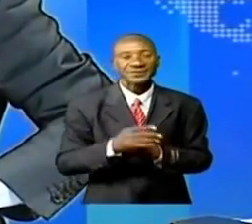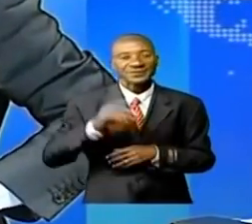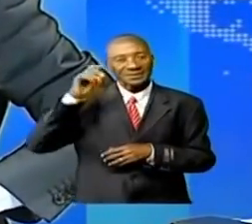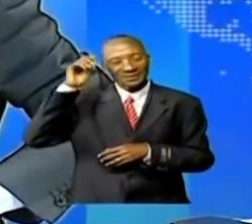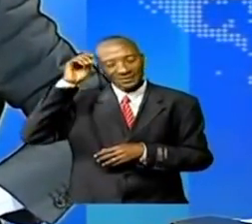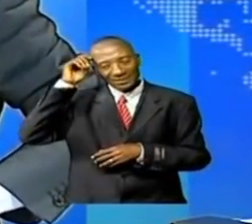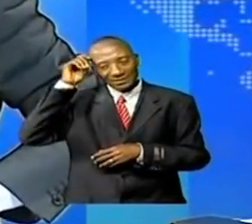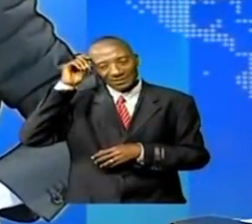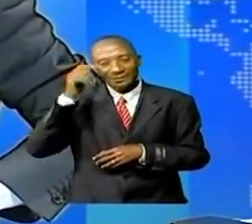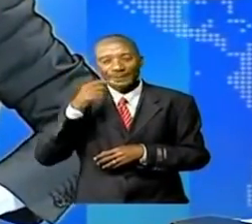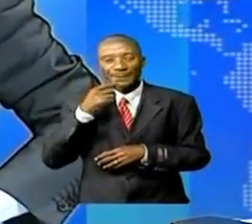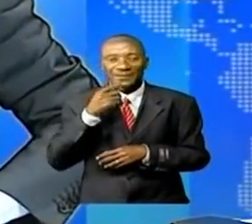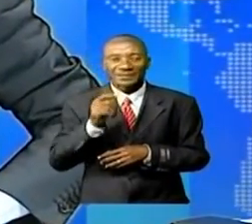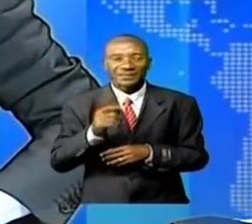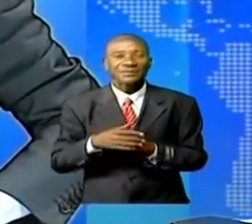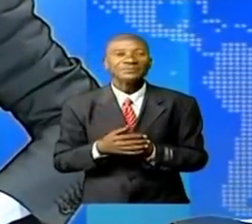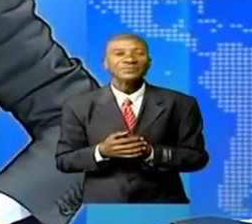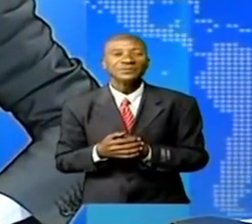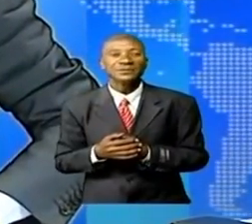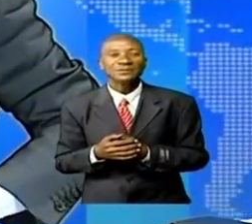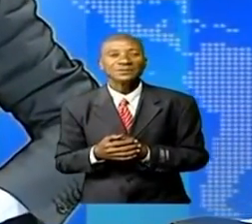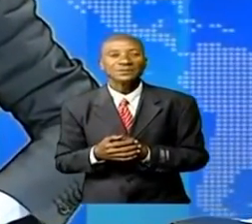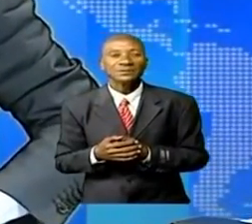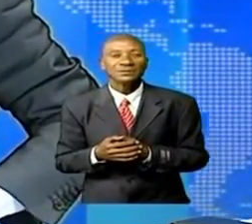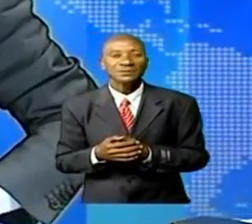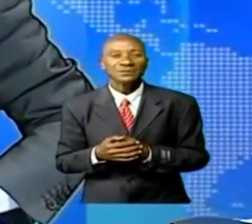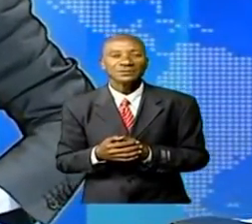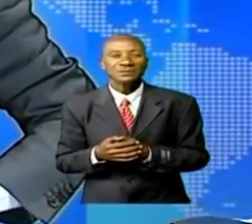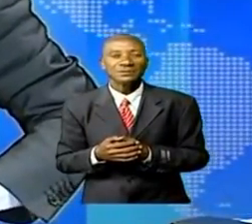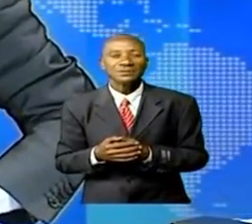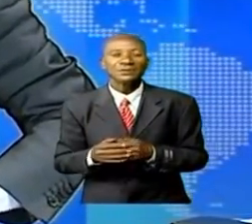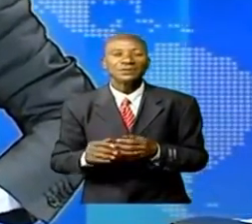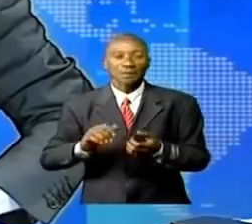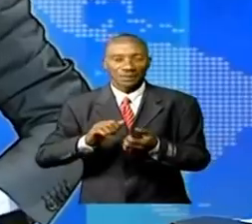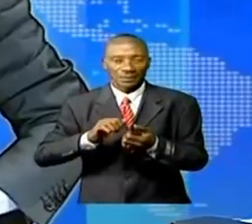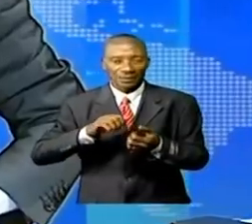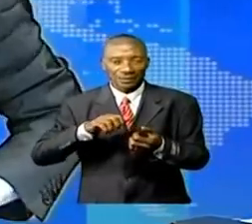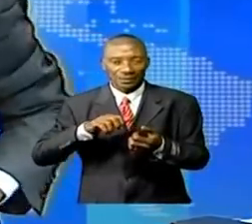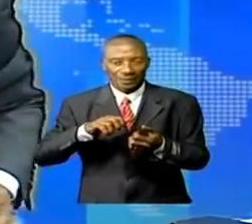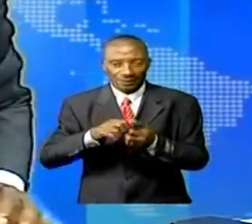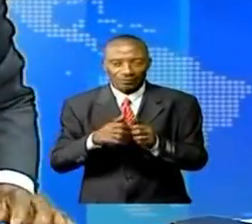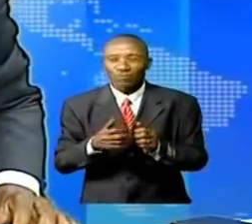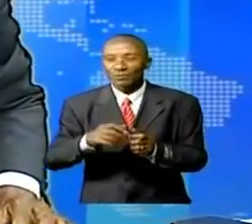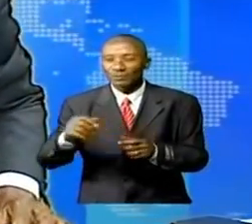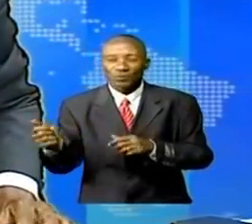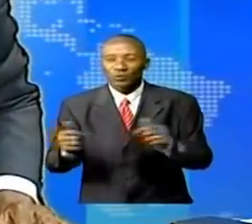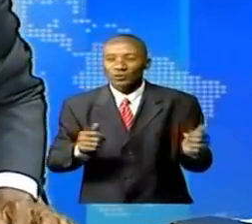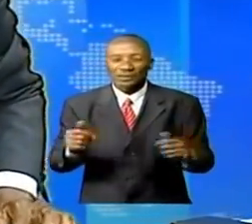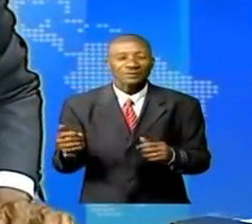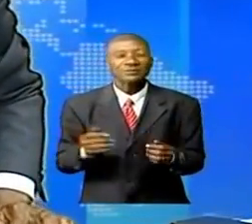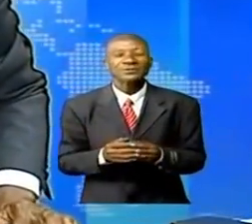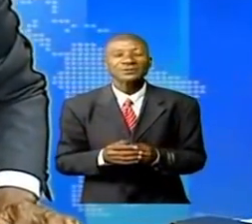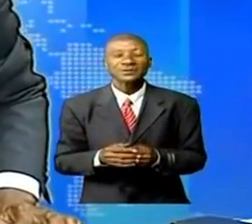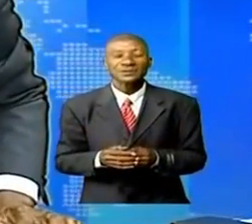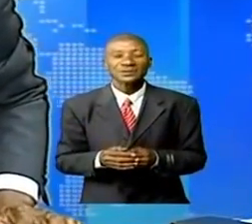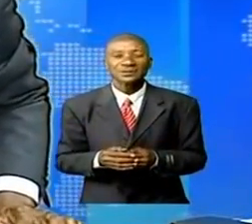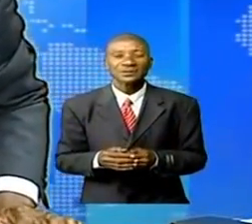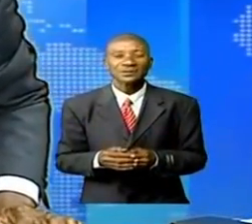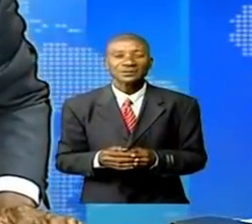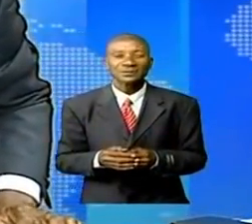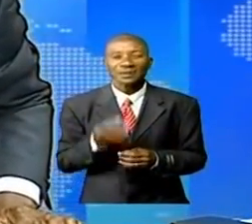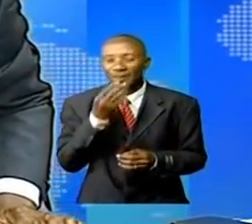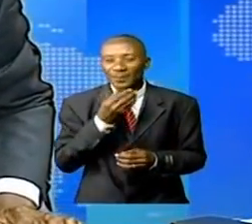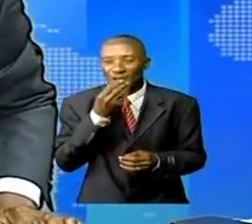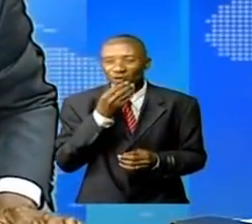congolais ont dans leur majorité dénoncé ces propos déplacés et exigé des excuses de William Ruto, ancien vice-président du Kenya. En fin de journée,